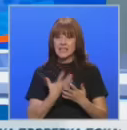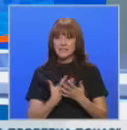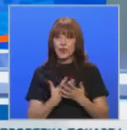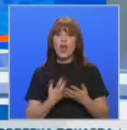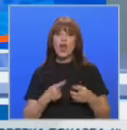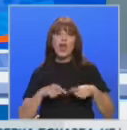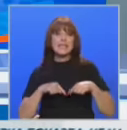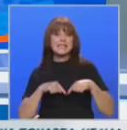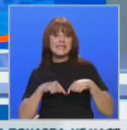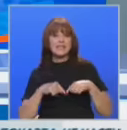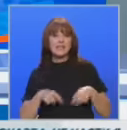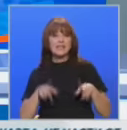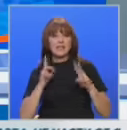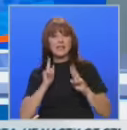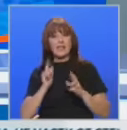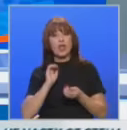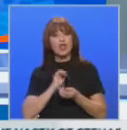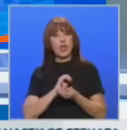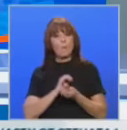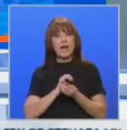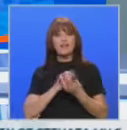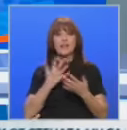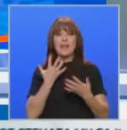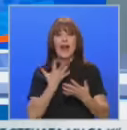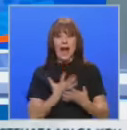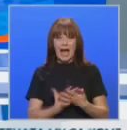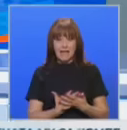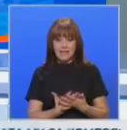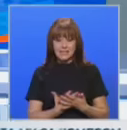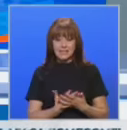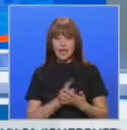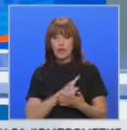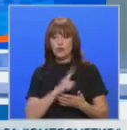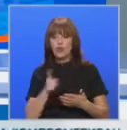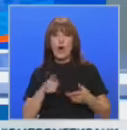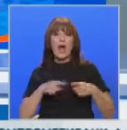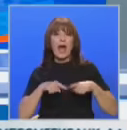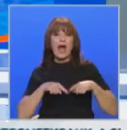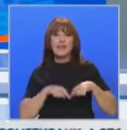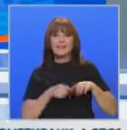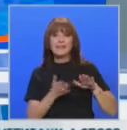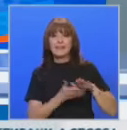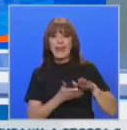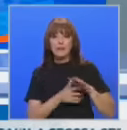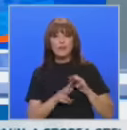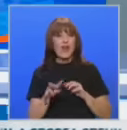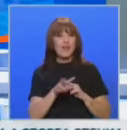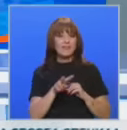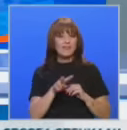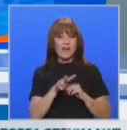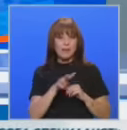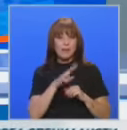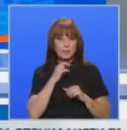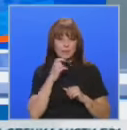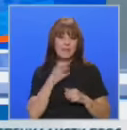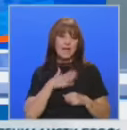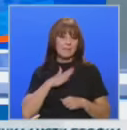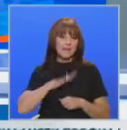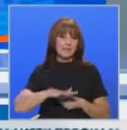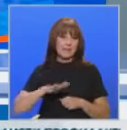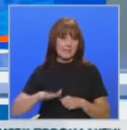те трябва да са под домашен арест до хода на делото, тъй като и двамата служители на реда имат деца. Мярката може да